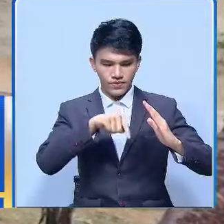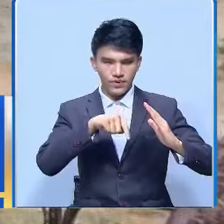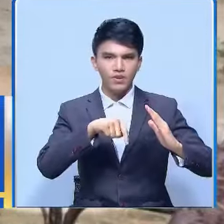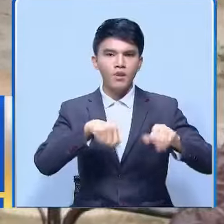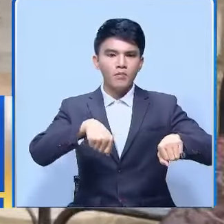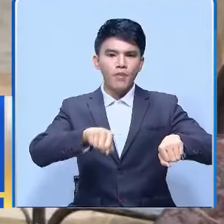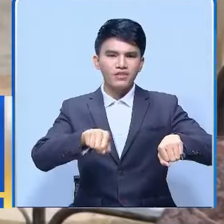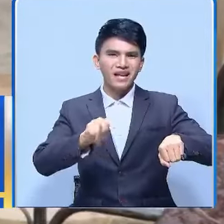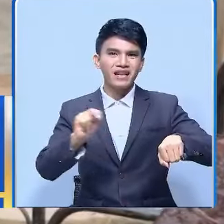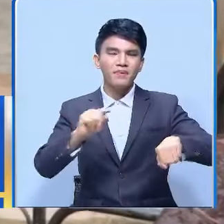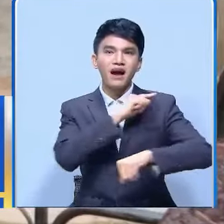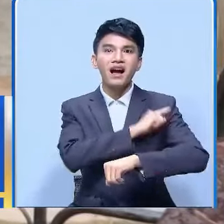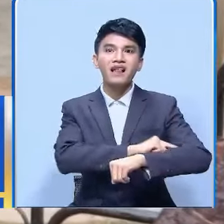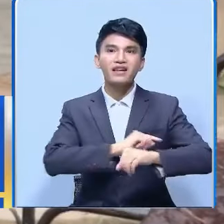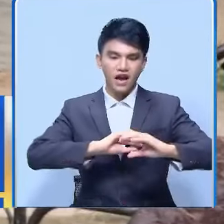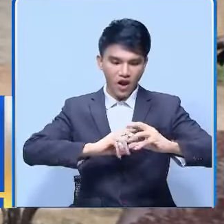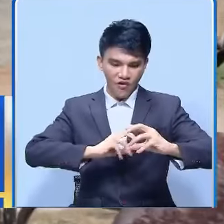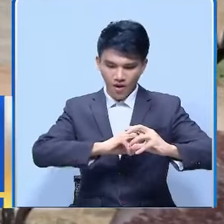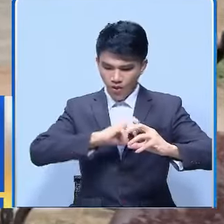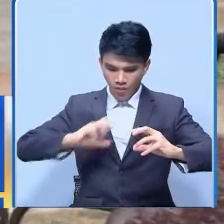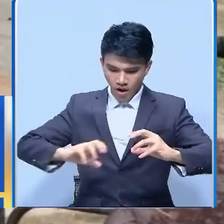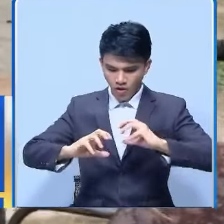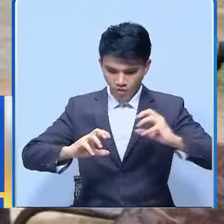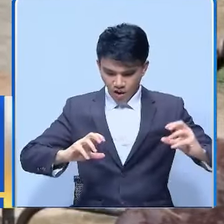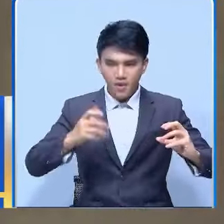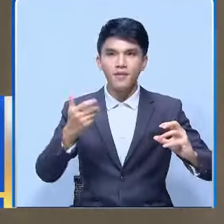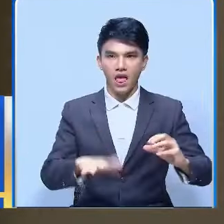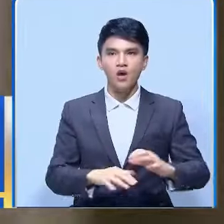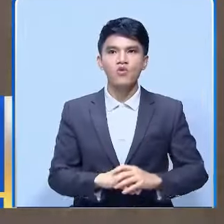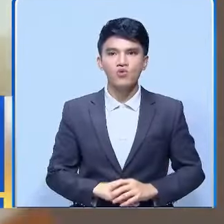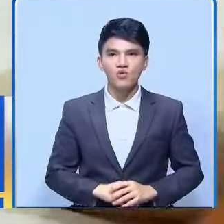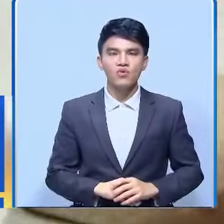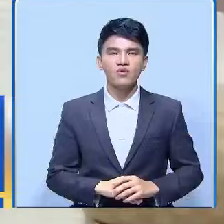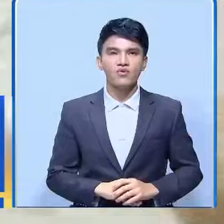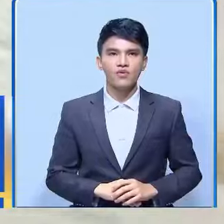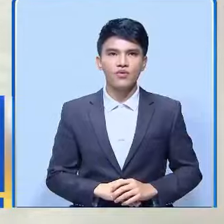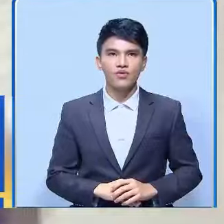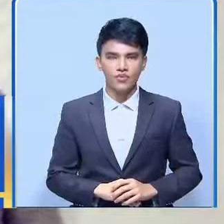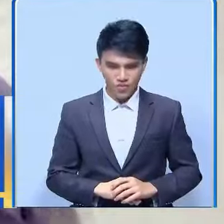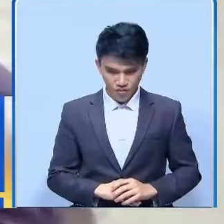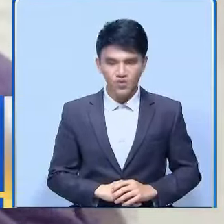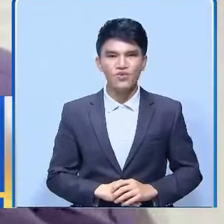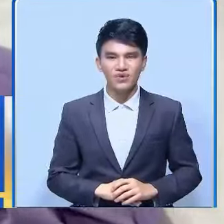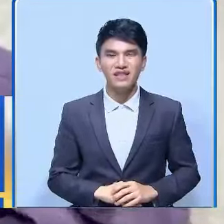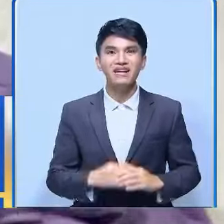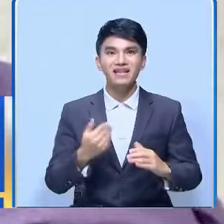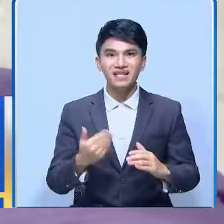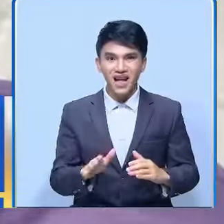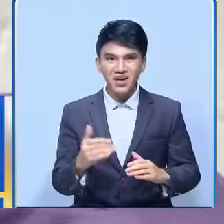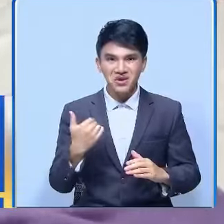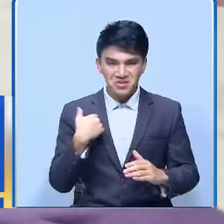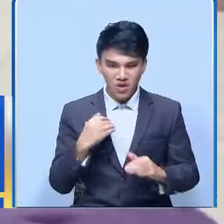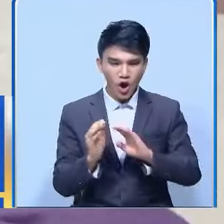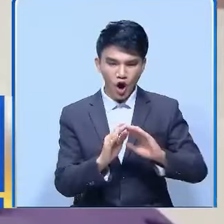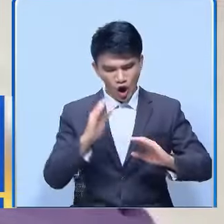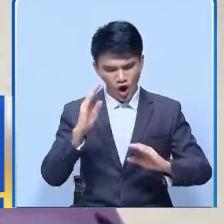าพคือถอดเฟรมด้านข้างออกคือเฟรมคือขอบรถนะครับเหลือแต่บังโคลนด้านหน้าไม่ติดแผ่นป้ายทะเบียนจอดซ่อนอยู่ด้านข้างห้อง